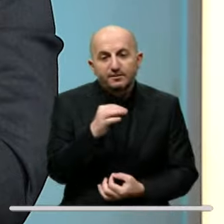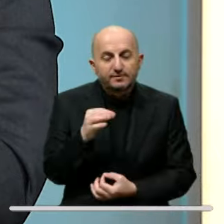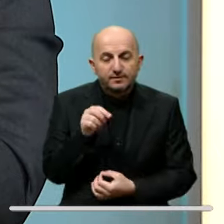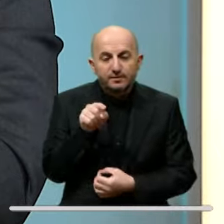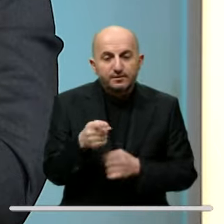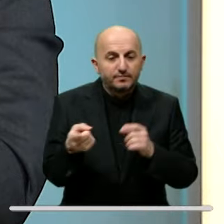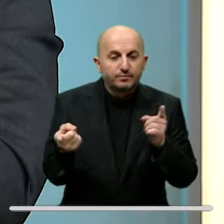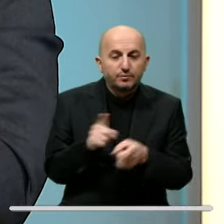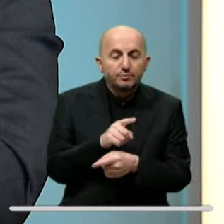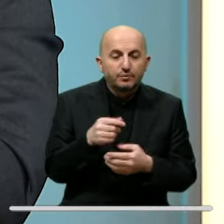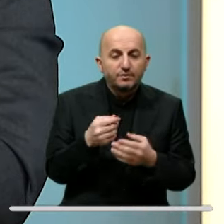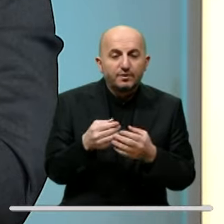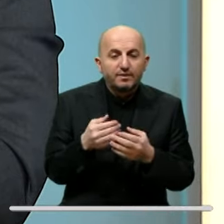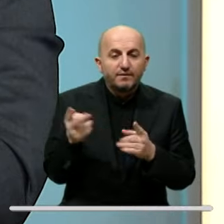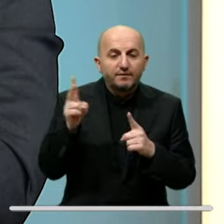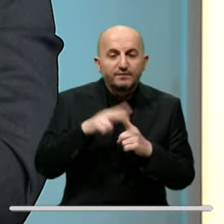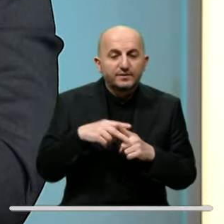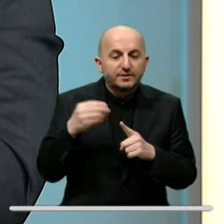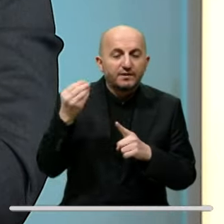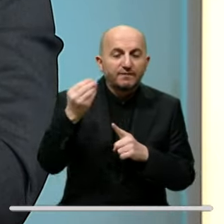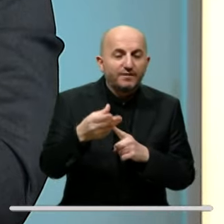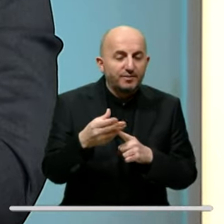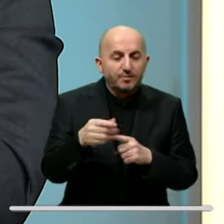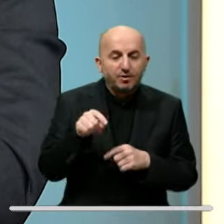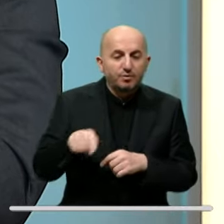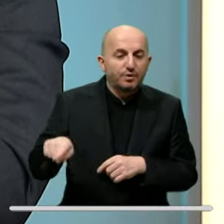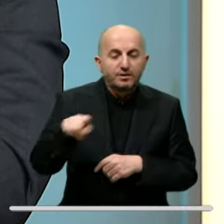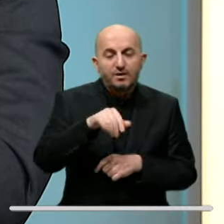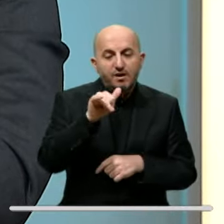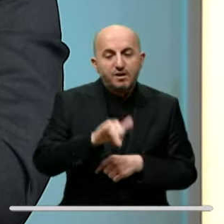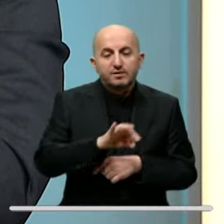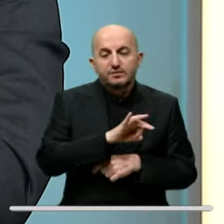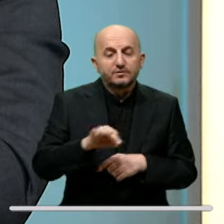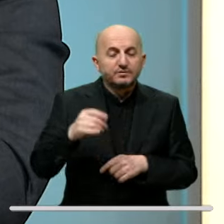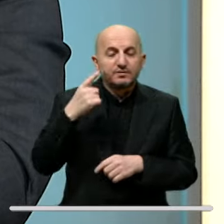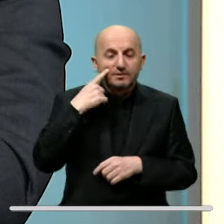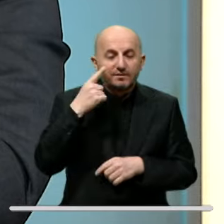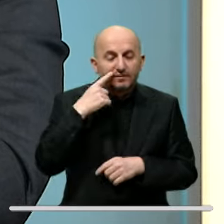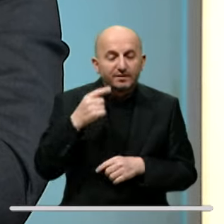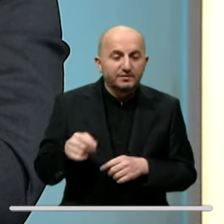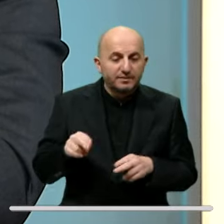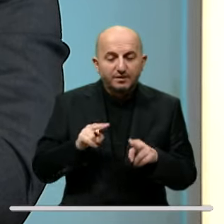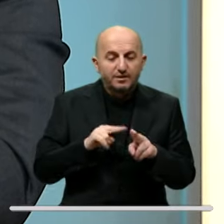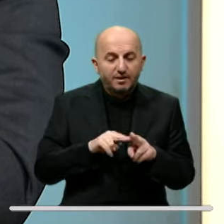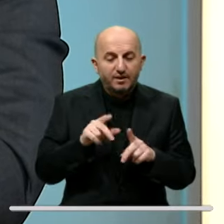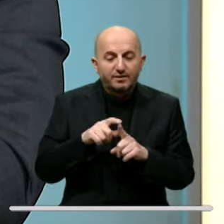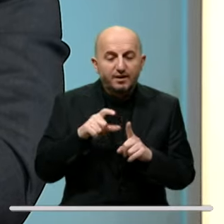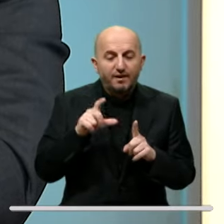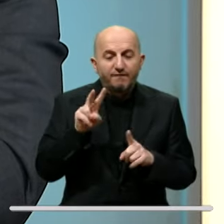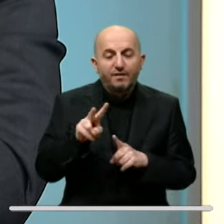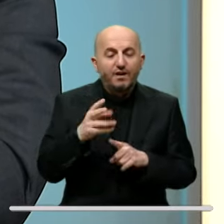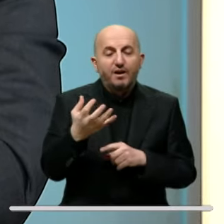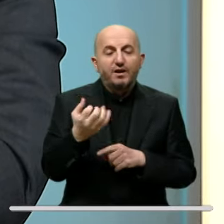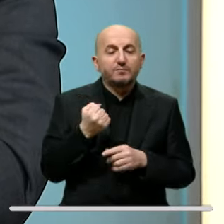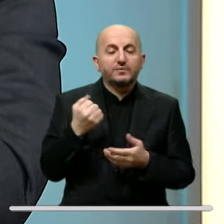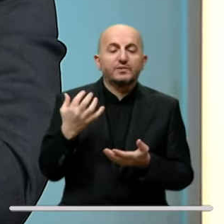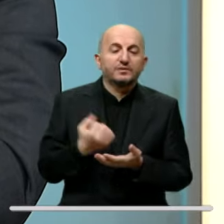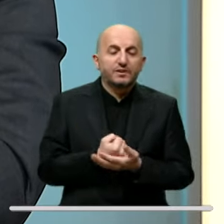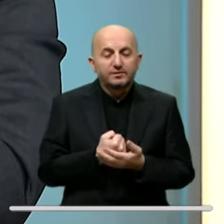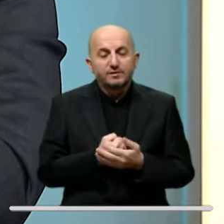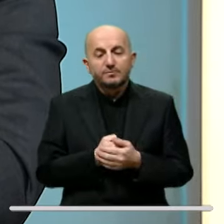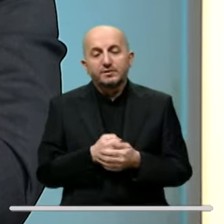tür fişleri vermekle onların haksız yere devletten KDV almasına bir kazanç